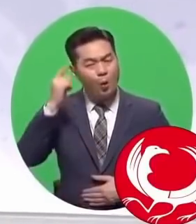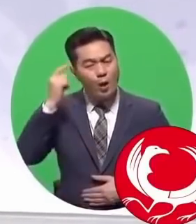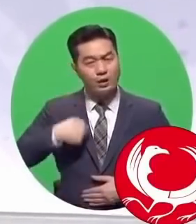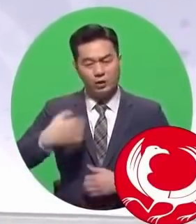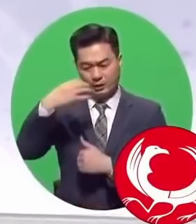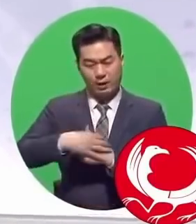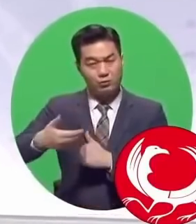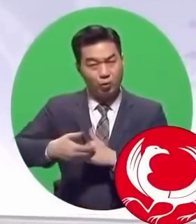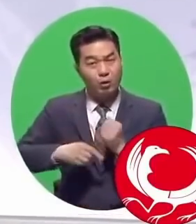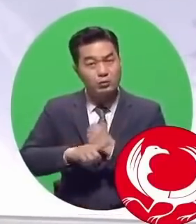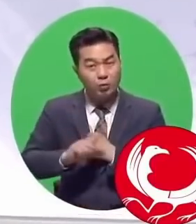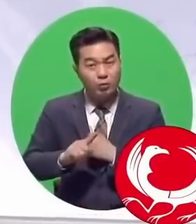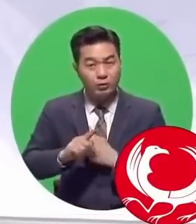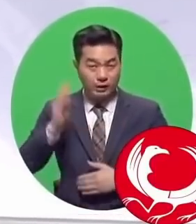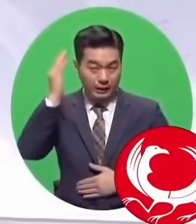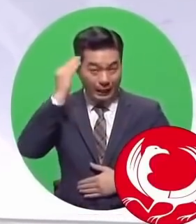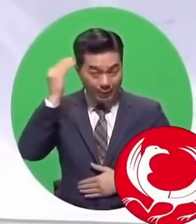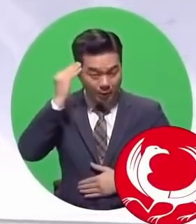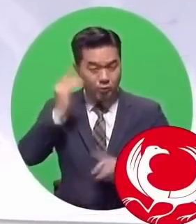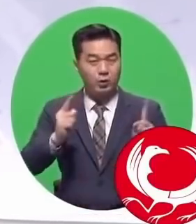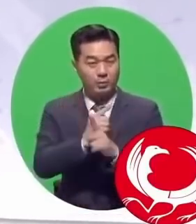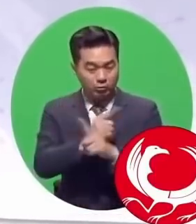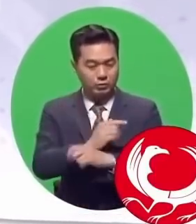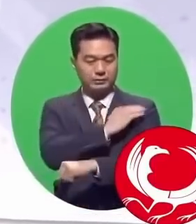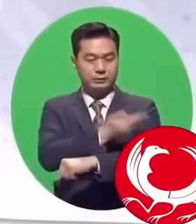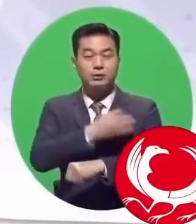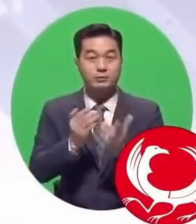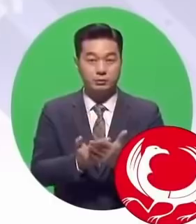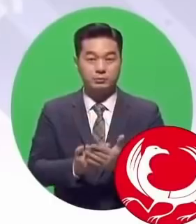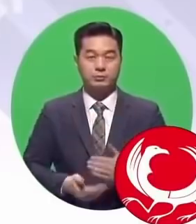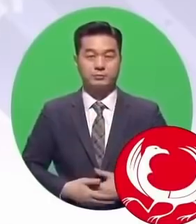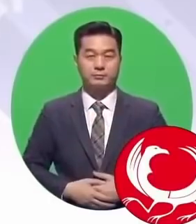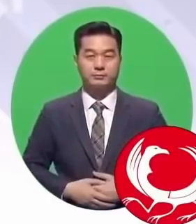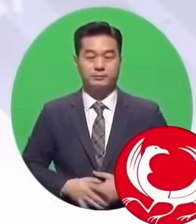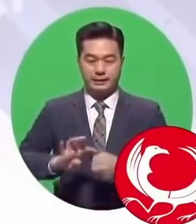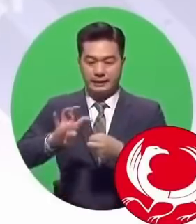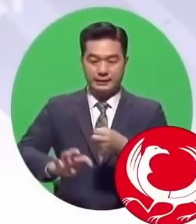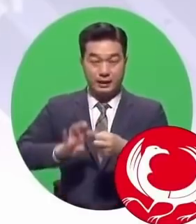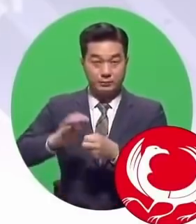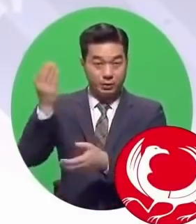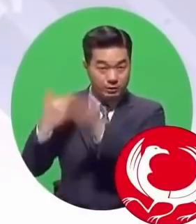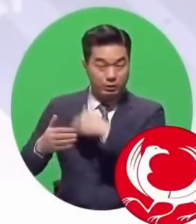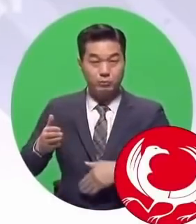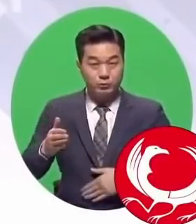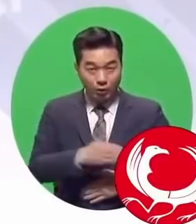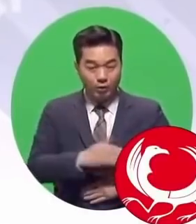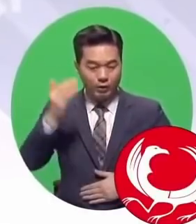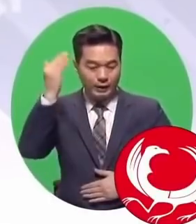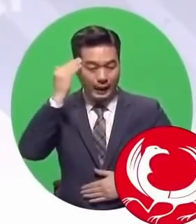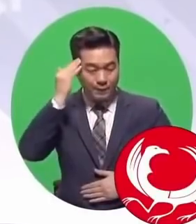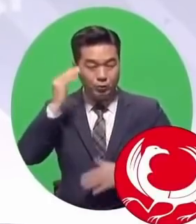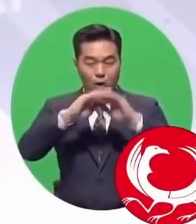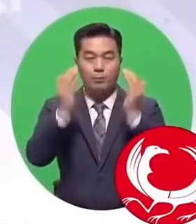줬겠습니까? 대한민국을 바꿀 만한 능력이 있다는 거죠. 40년 전부터